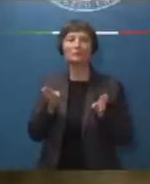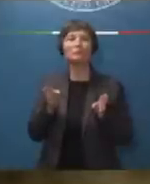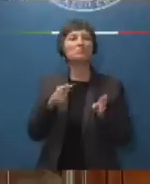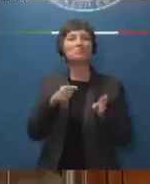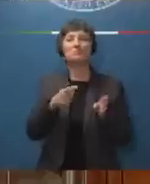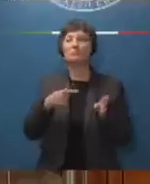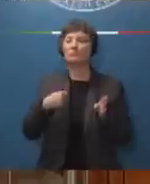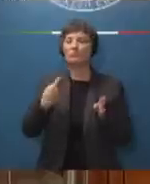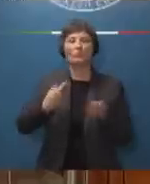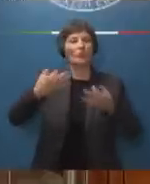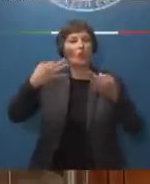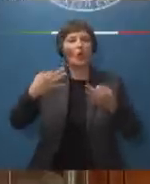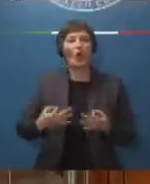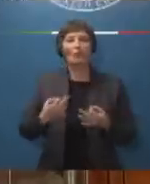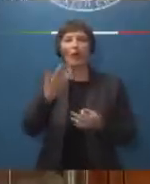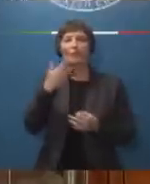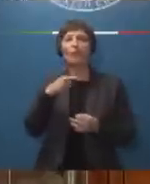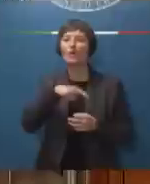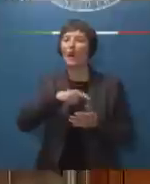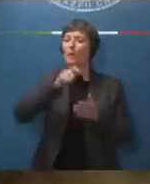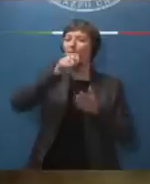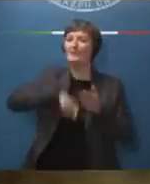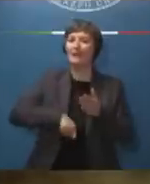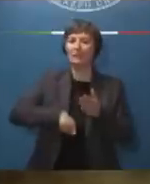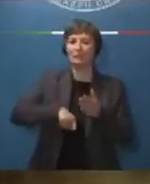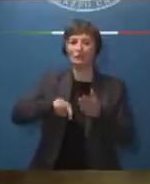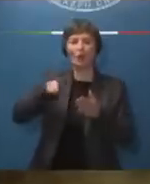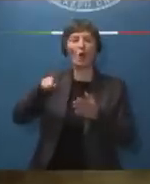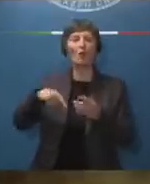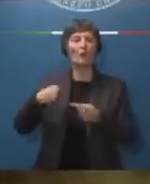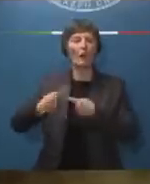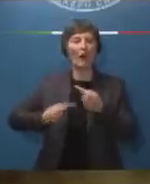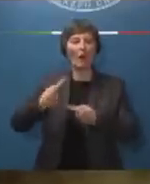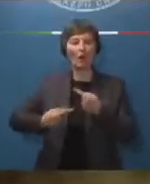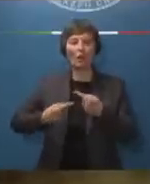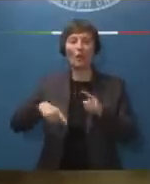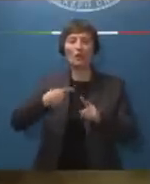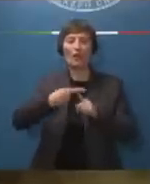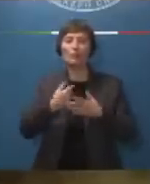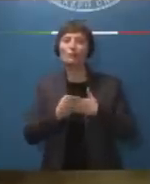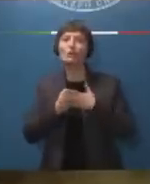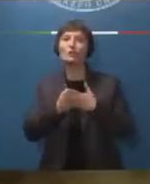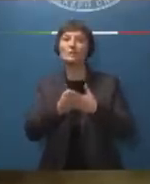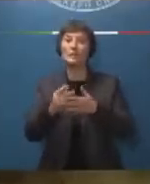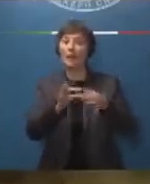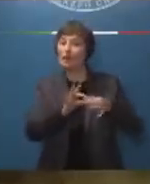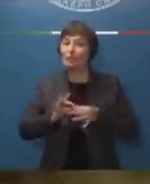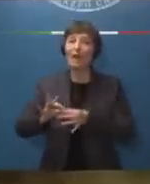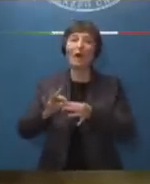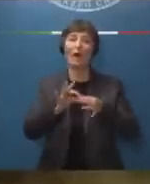adesione all'applicazione rigorosa delle sanzioni così come assicuriamo il nostro sostegno alla pace